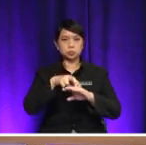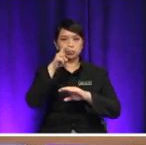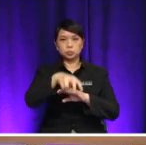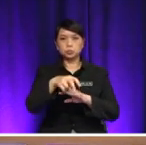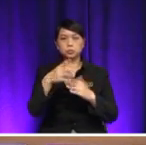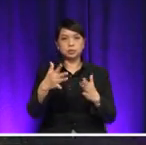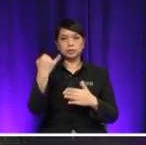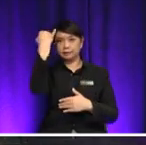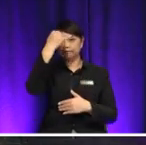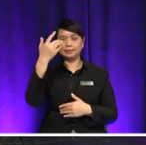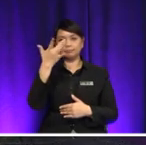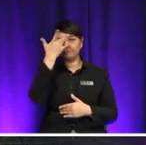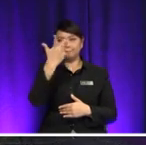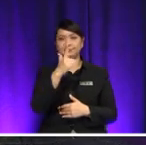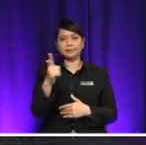lagi